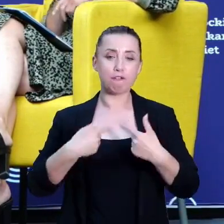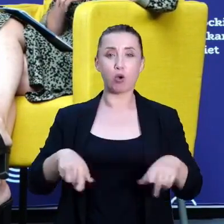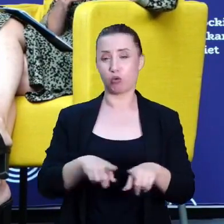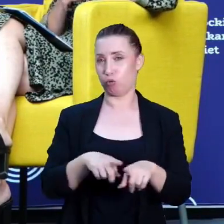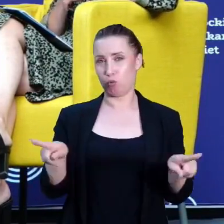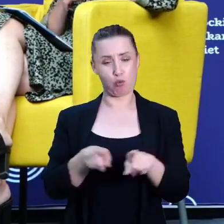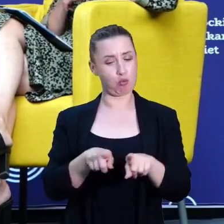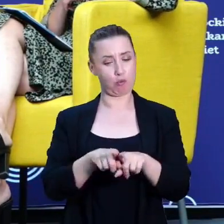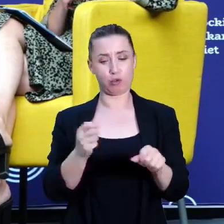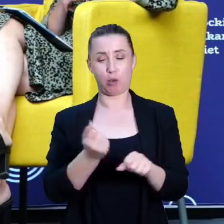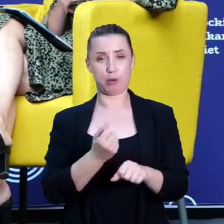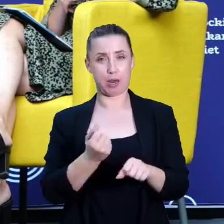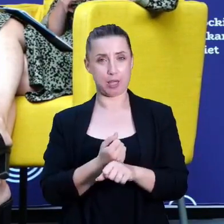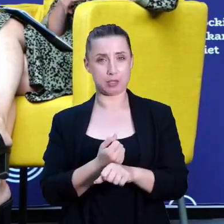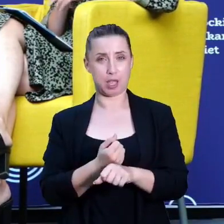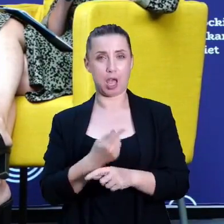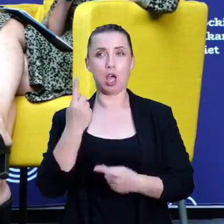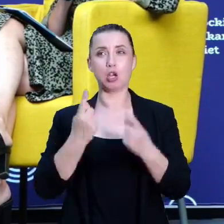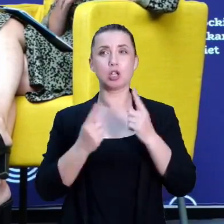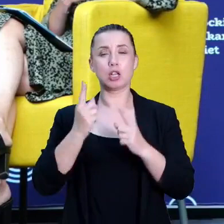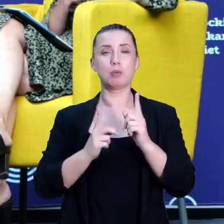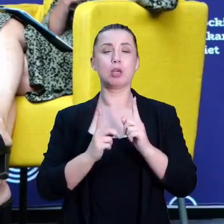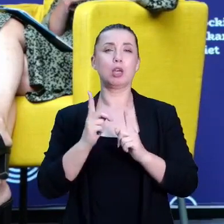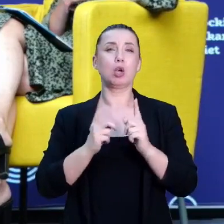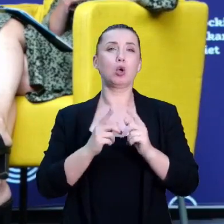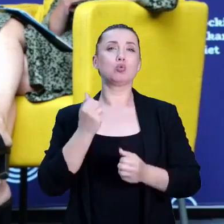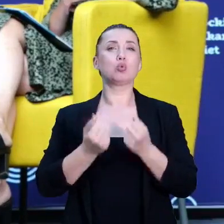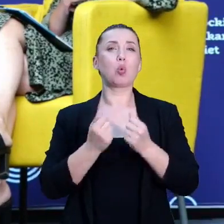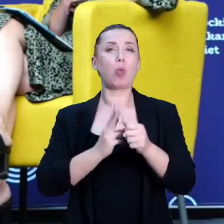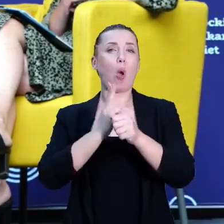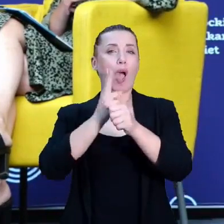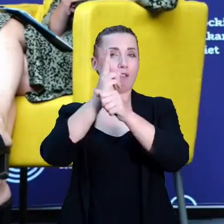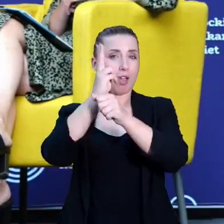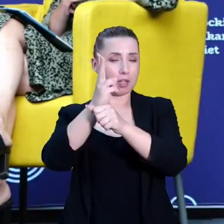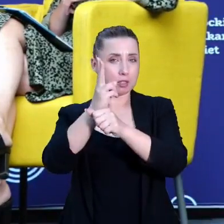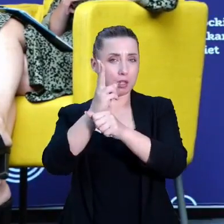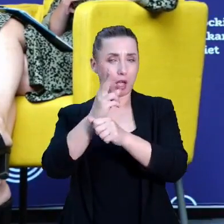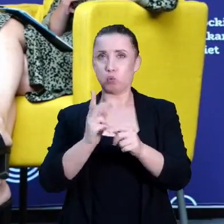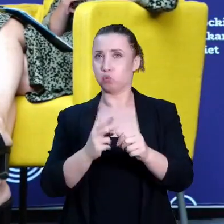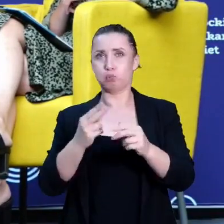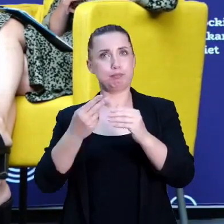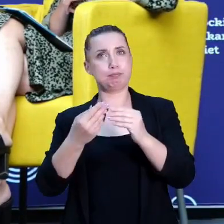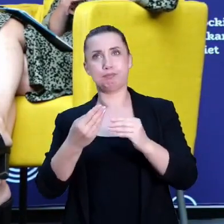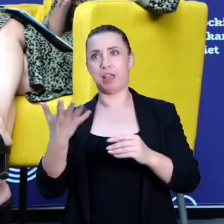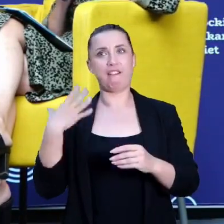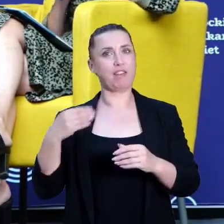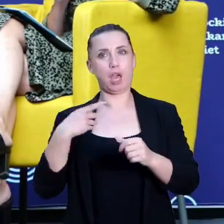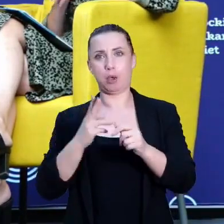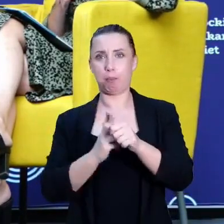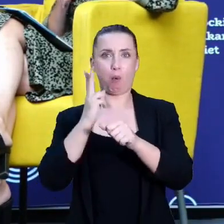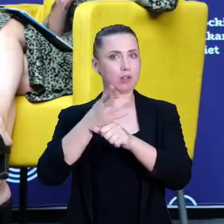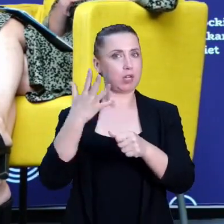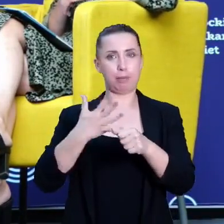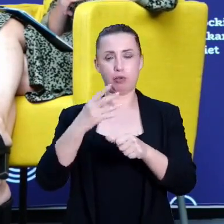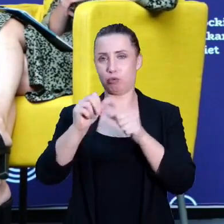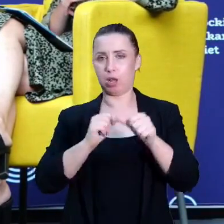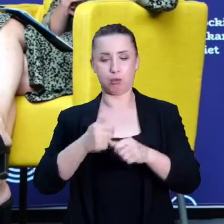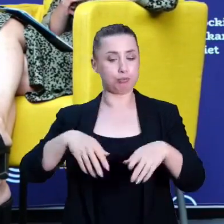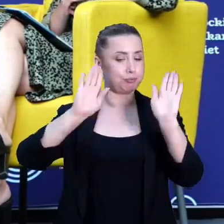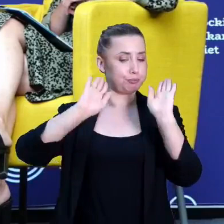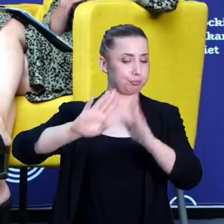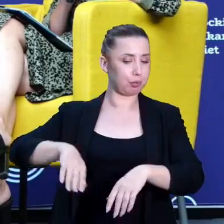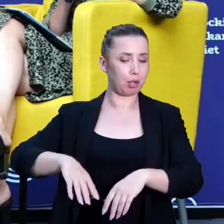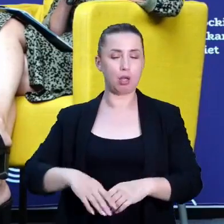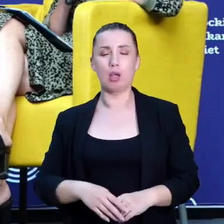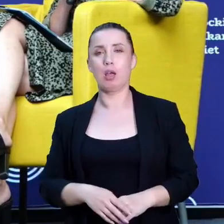samo. Tak, często im trudno o awans, a już w wieku 50 lat to naprawdę jest to często, no są pomijane